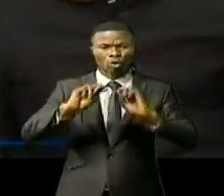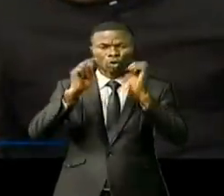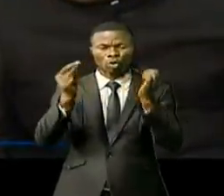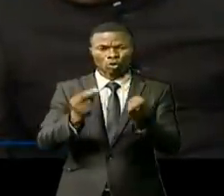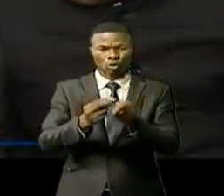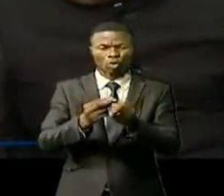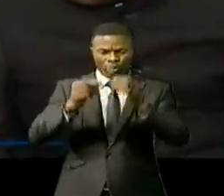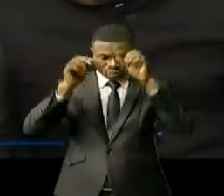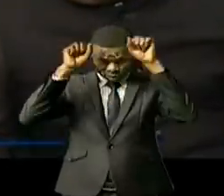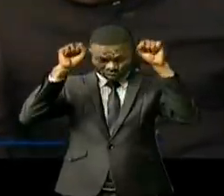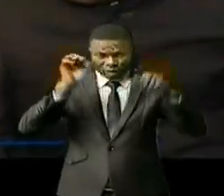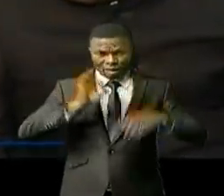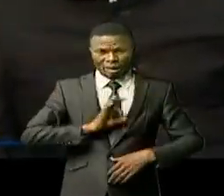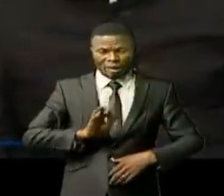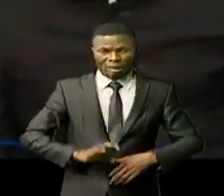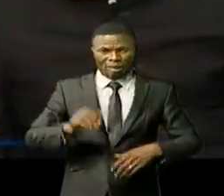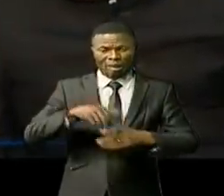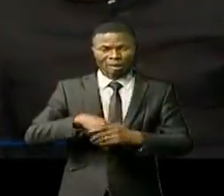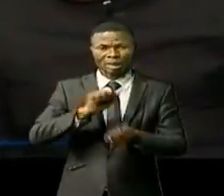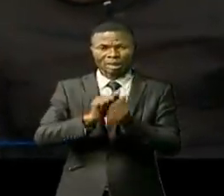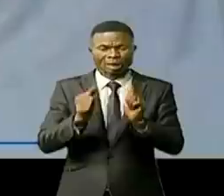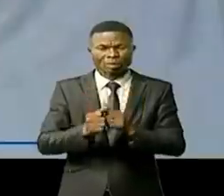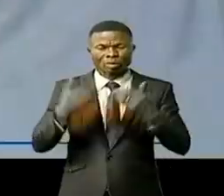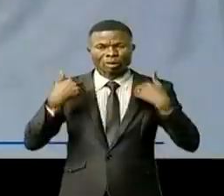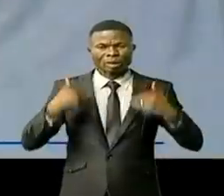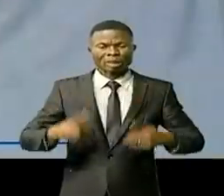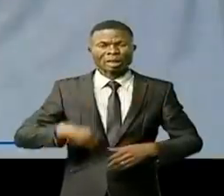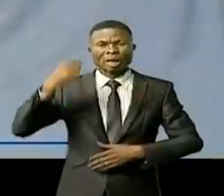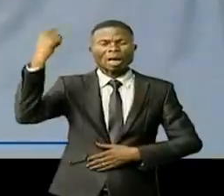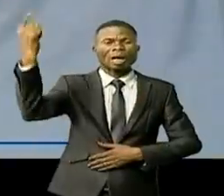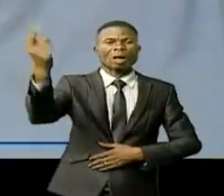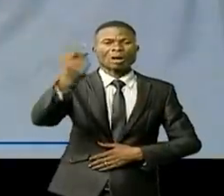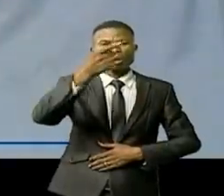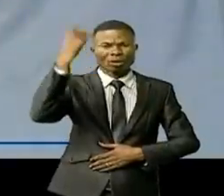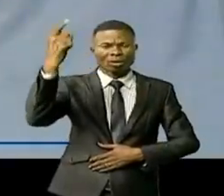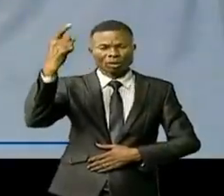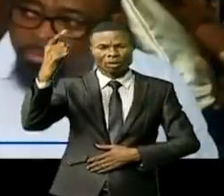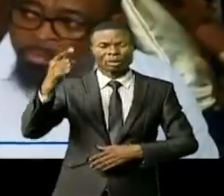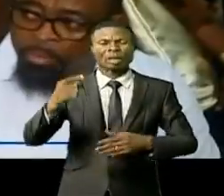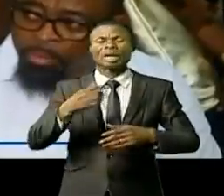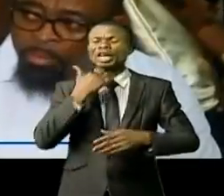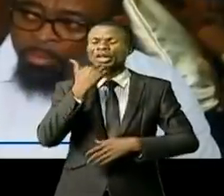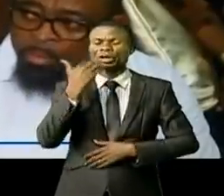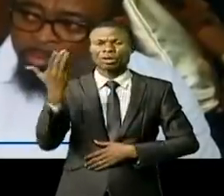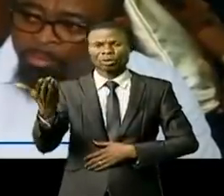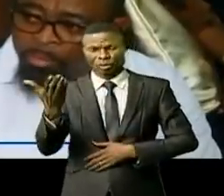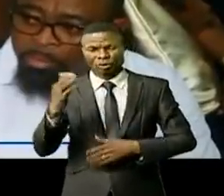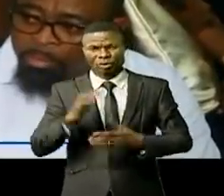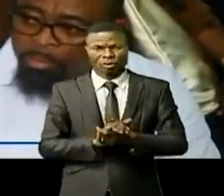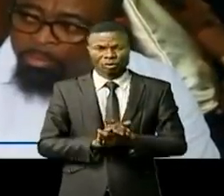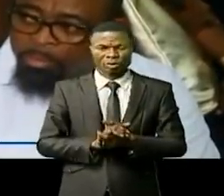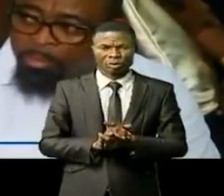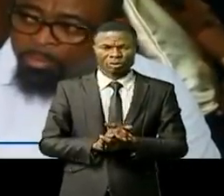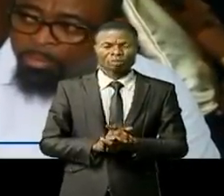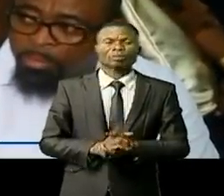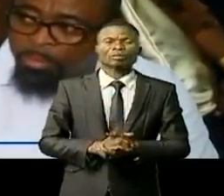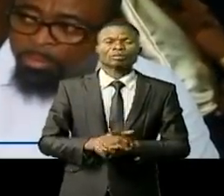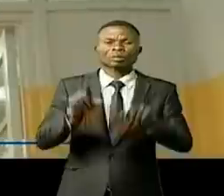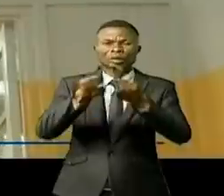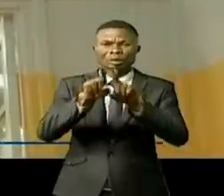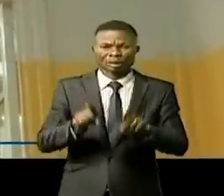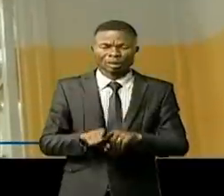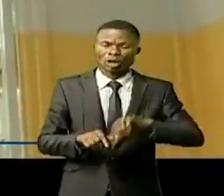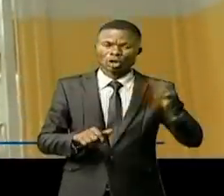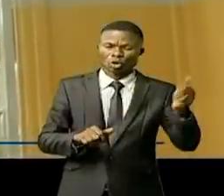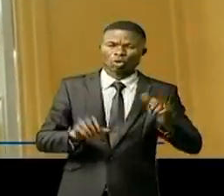présidentielle à travers la couverture santé universelle et ses partenaires, Lab Pro Pharma RDC et